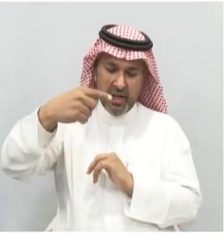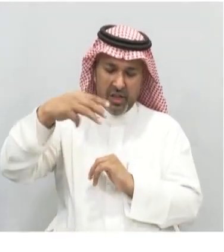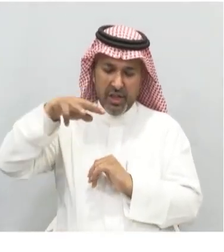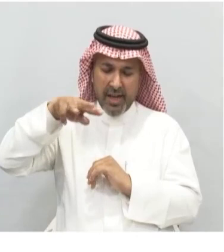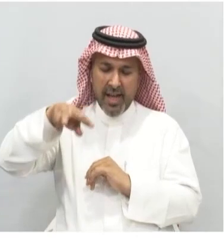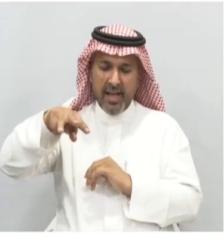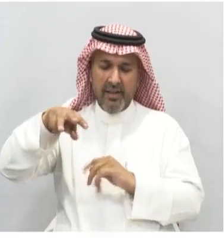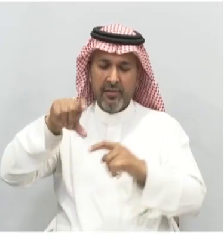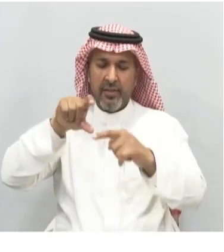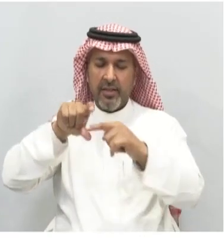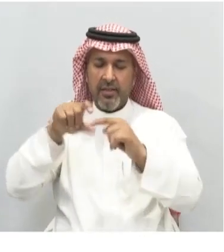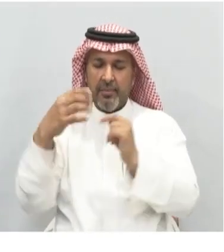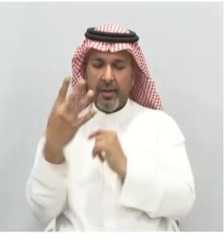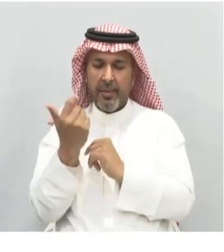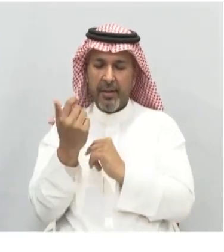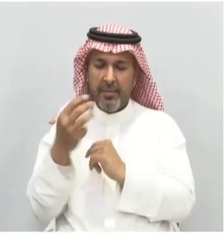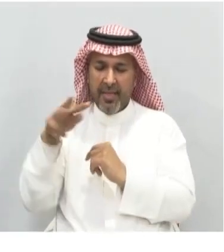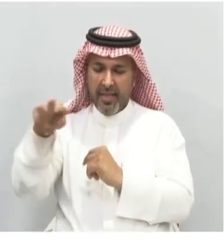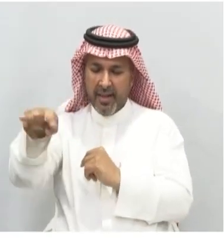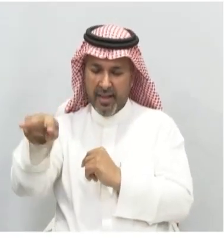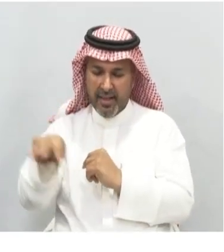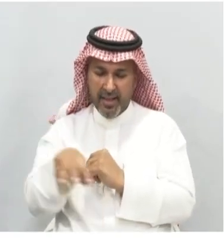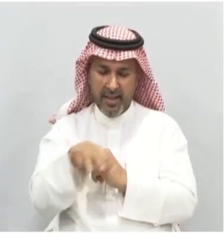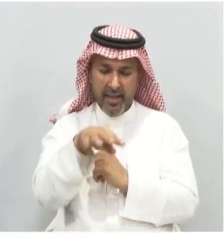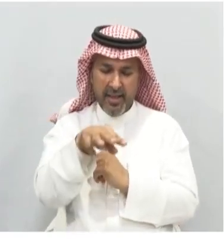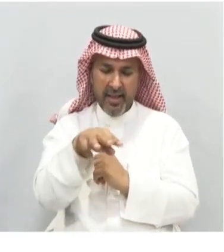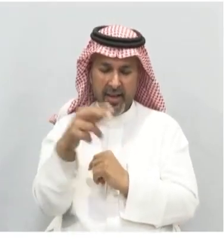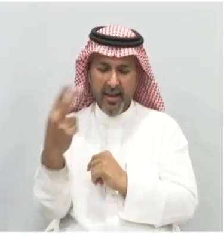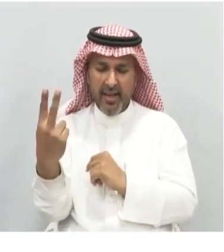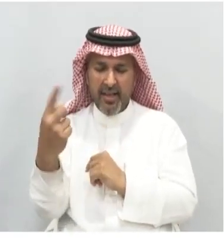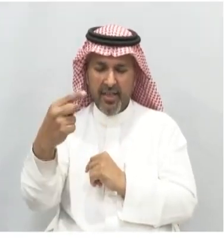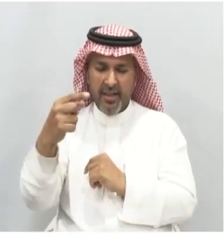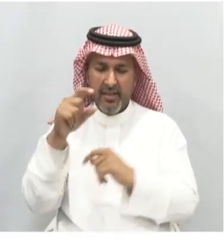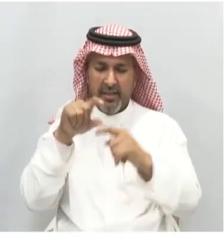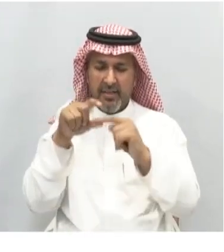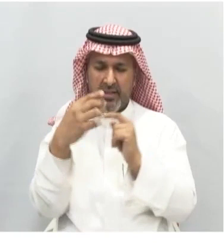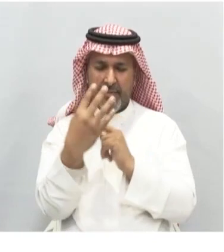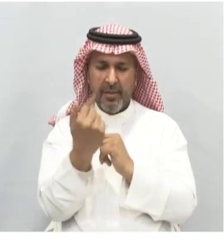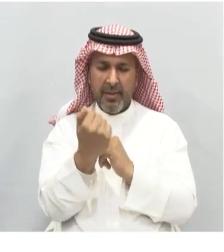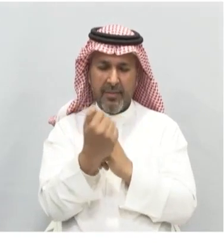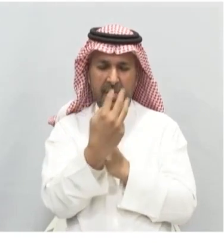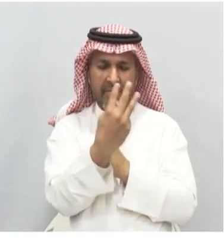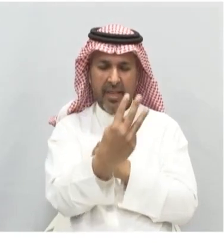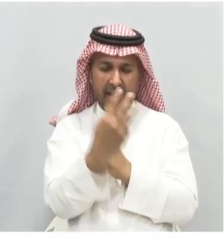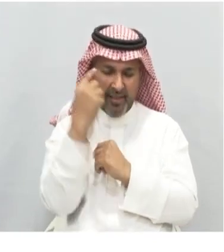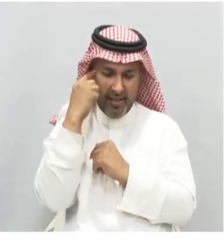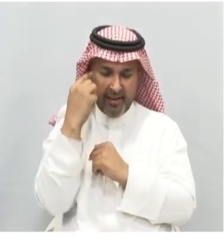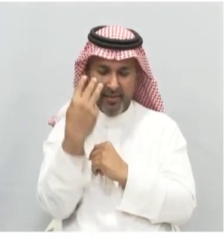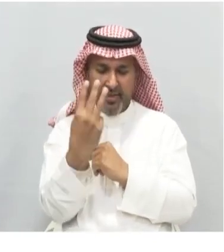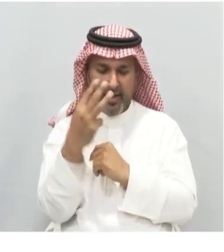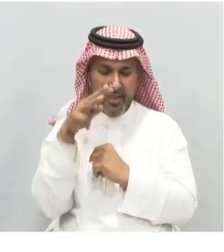تقسيم 4 12 تقسيم 4 هي حقيقه اساسيه اعلمها وهي ثلاثه لدينا هنا ثلاثه اصفار